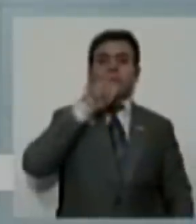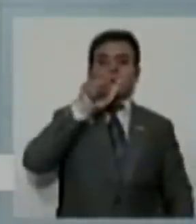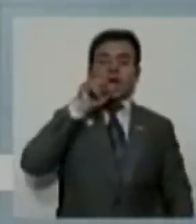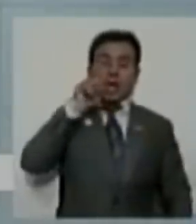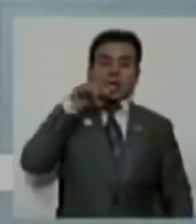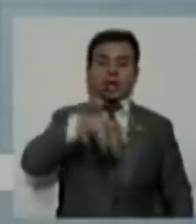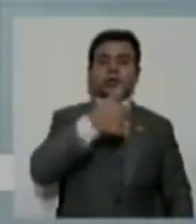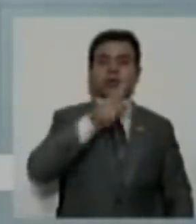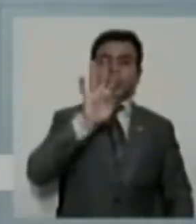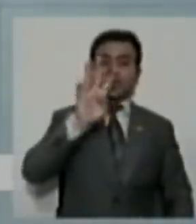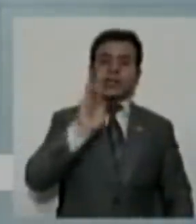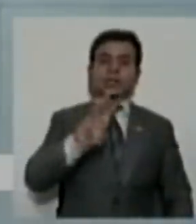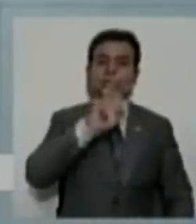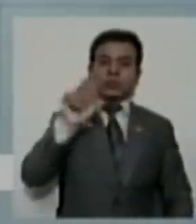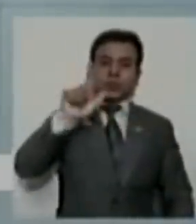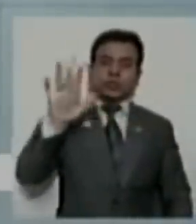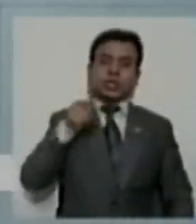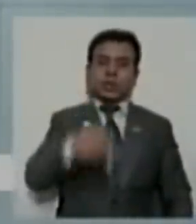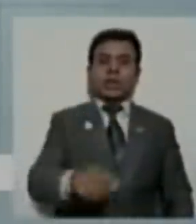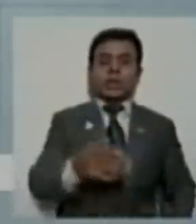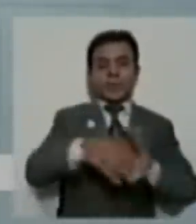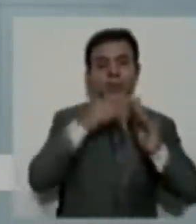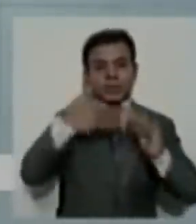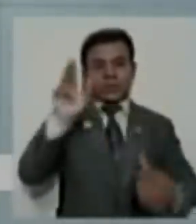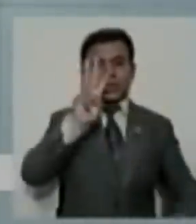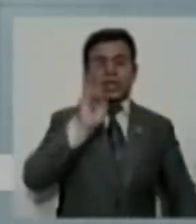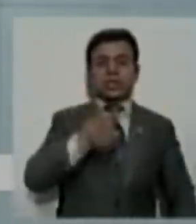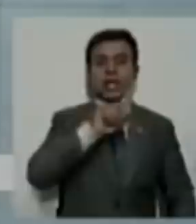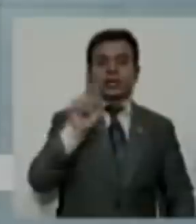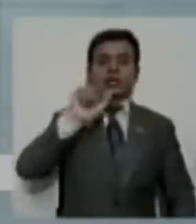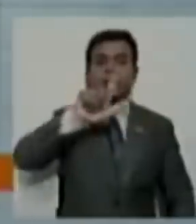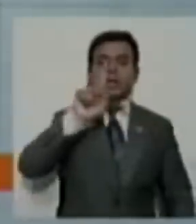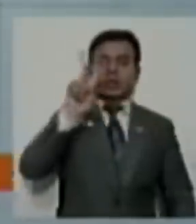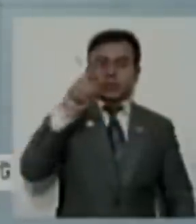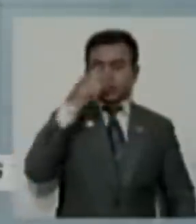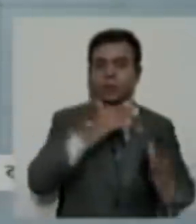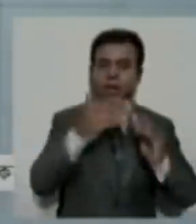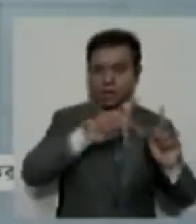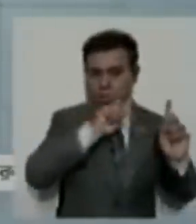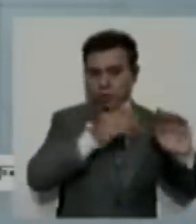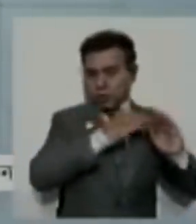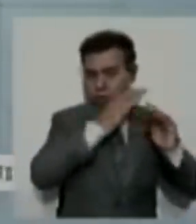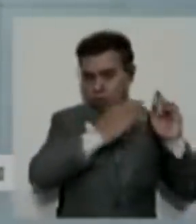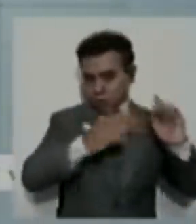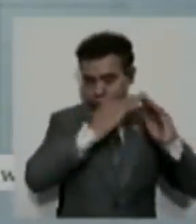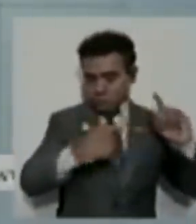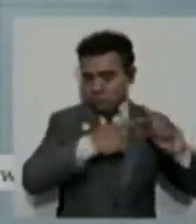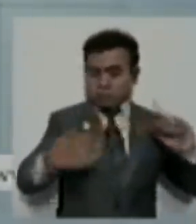হোম কোয়ারেন্টাইনে 78,119 জন এবং প্রাতিষ্ঠানিক 6,078 জন। মোট কোয়ারেন্টাইন